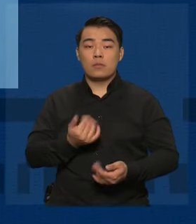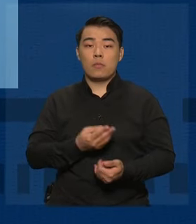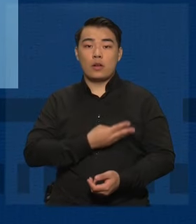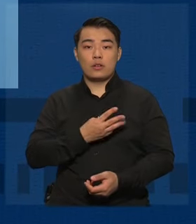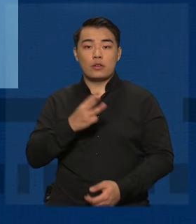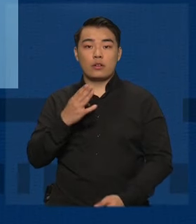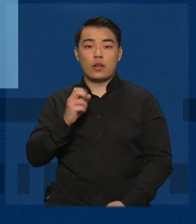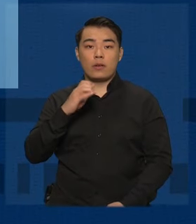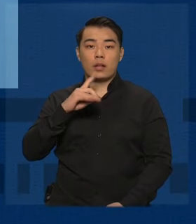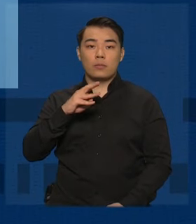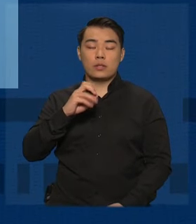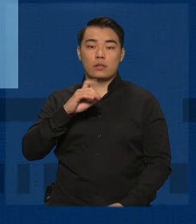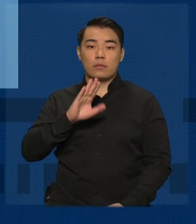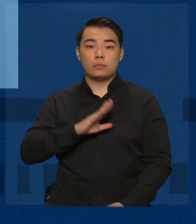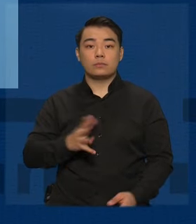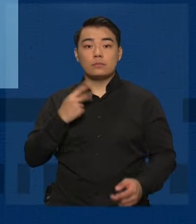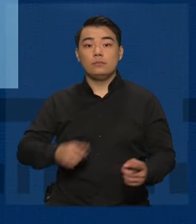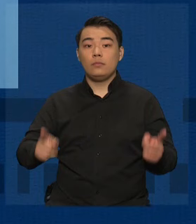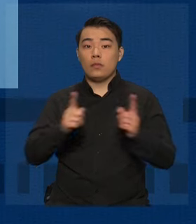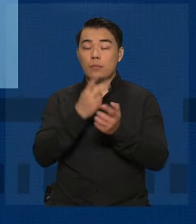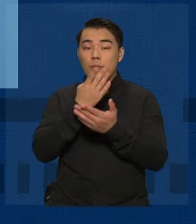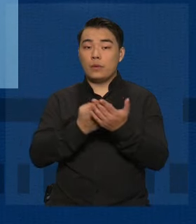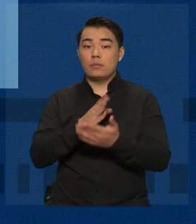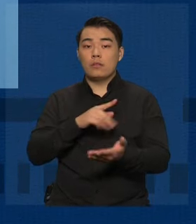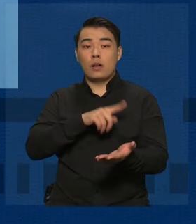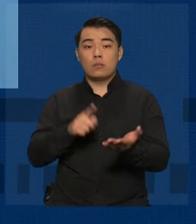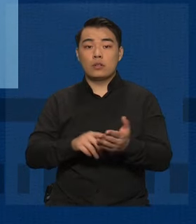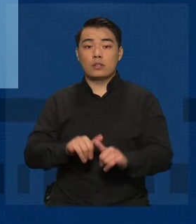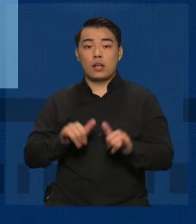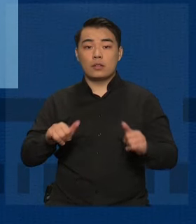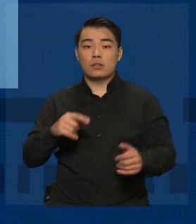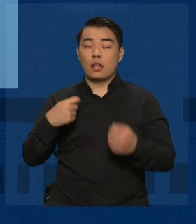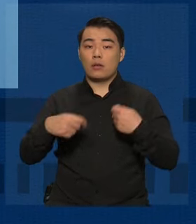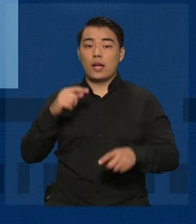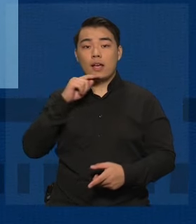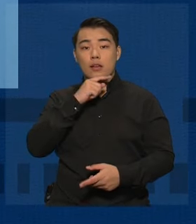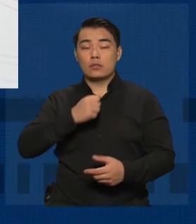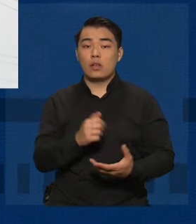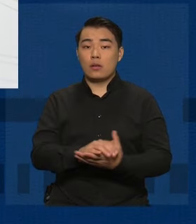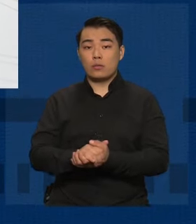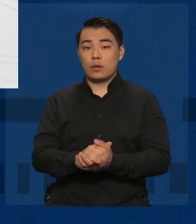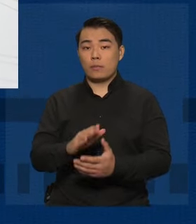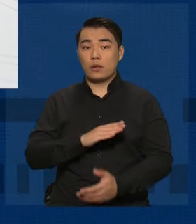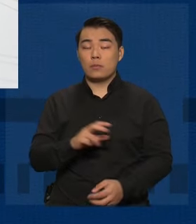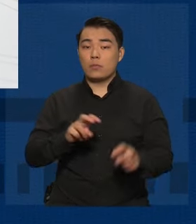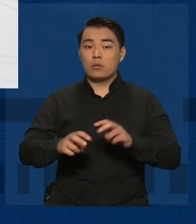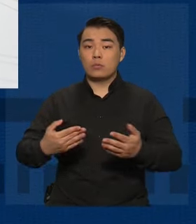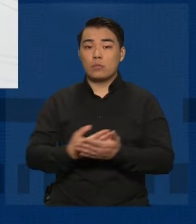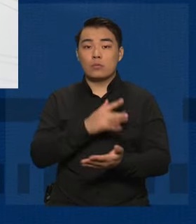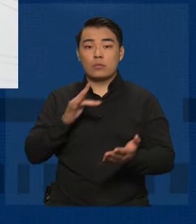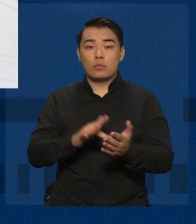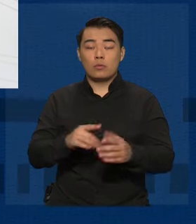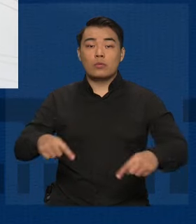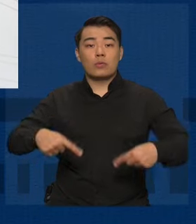Шавката Мирзиёева. Во время встречи стороны рассмотрели вопросы расширения торгово-экономического сотрудничества, поиска новых точек роста